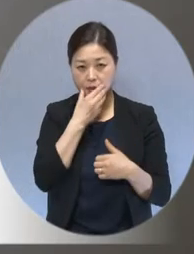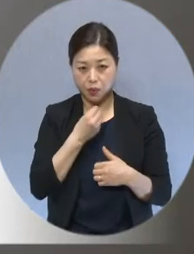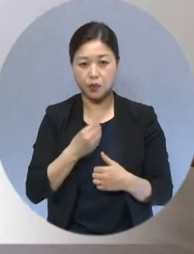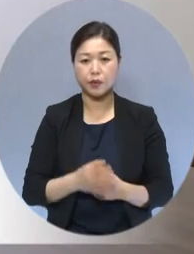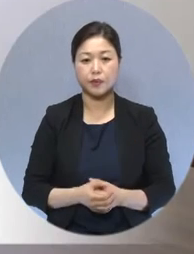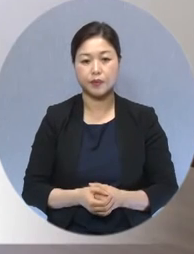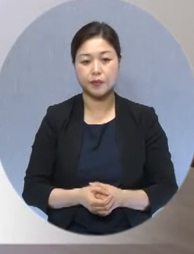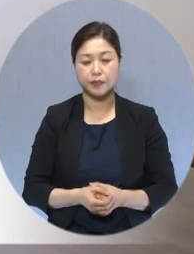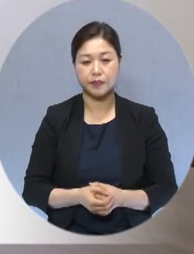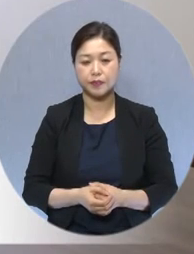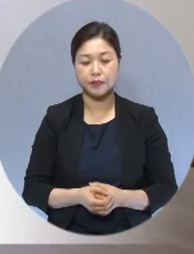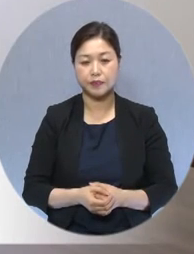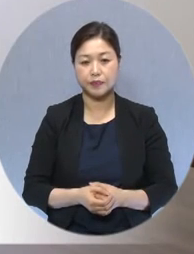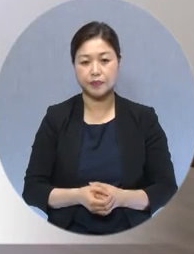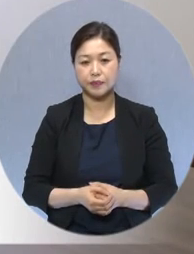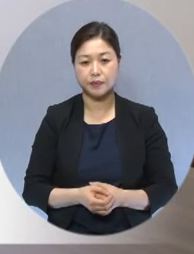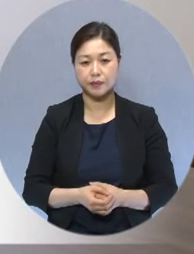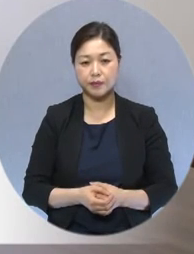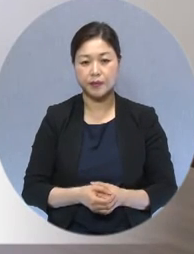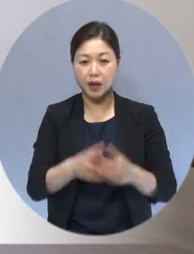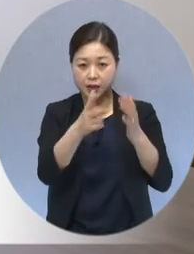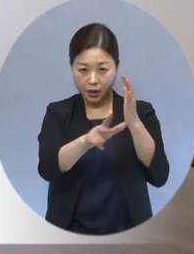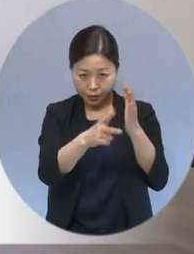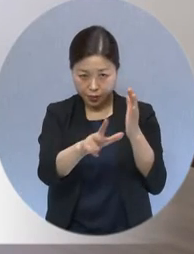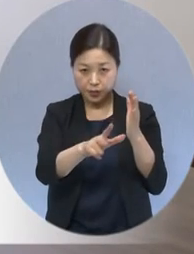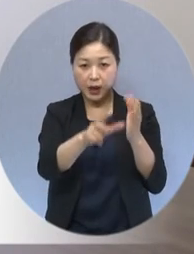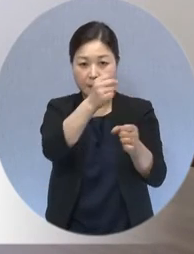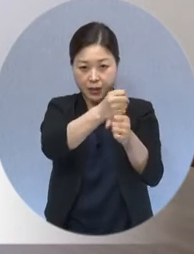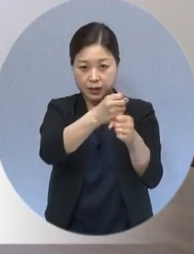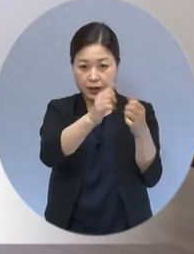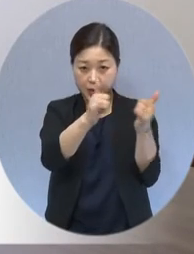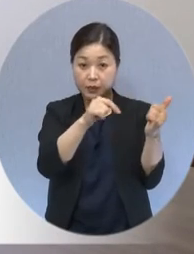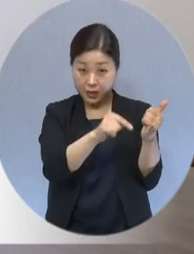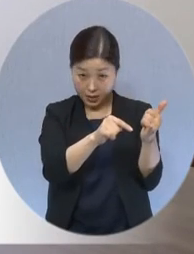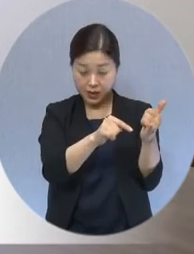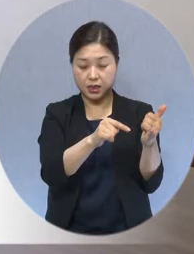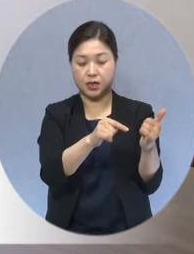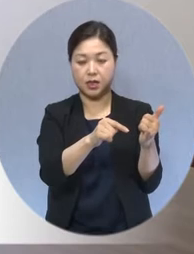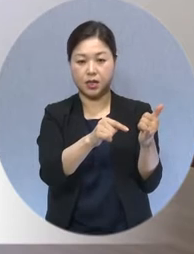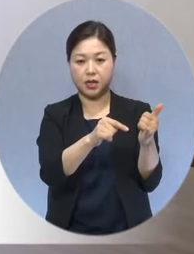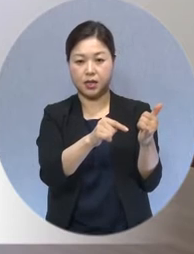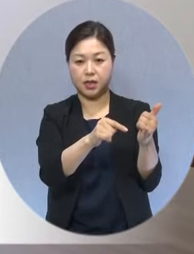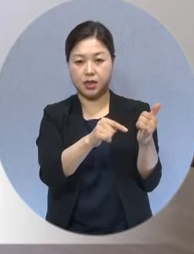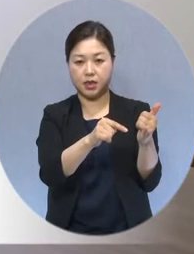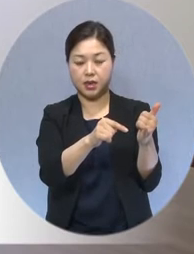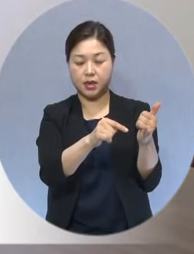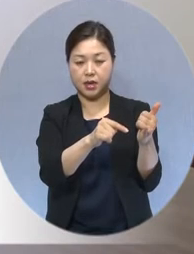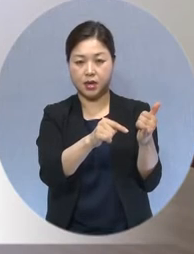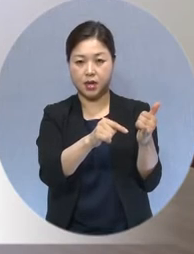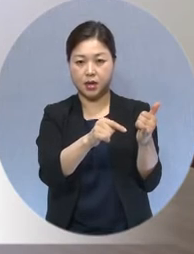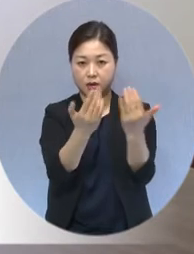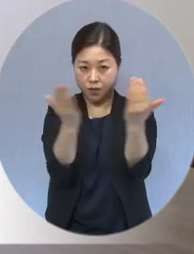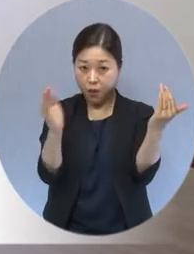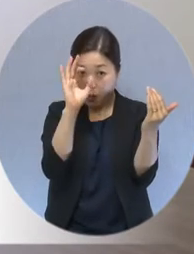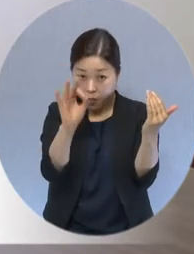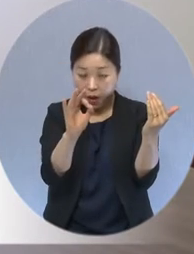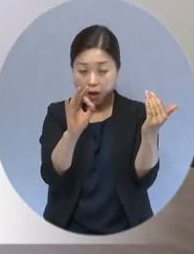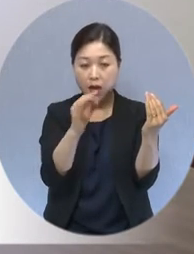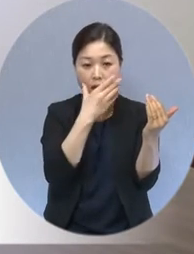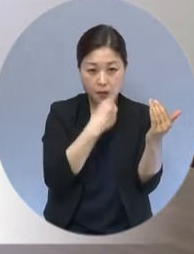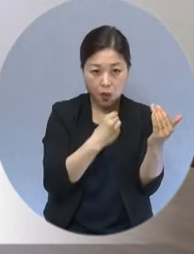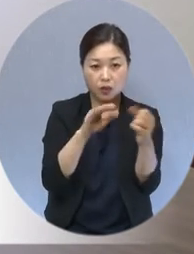행복입니다. 그 작가들의 작품 속에서 행복이 있고 또 사랑이 있고 기쁨이